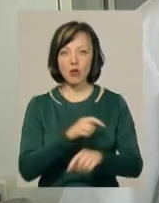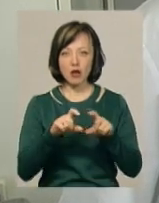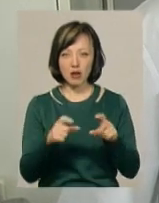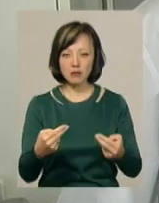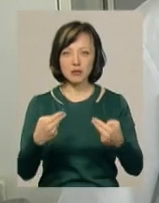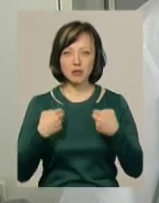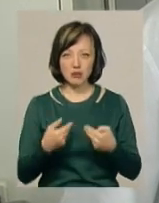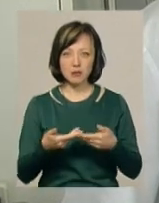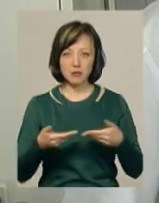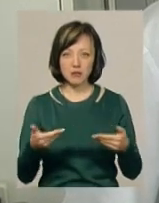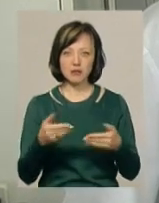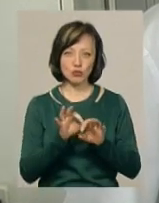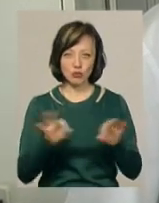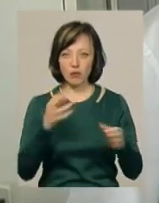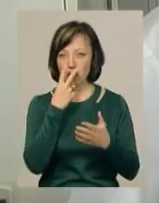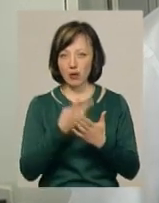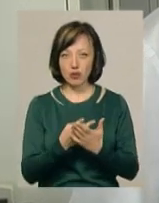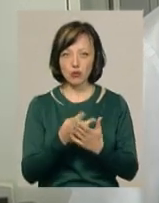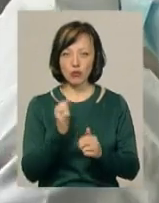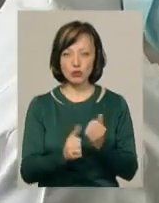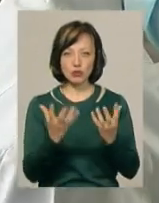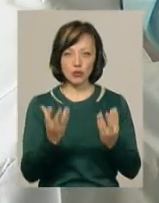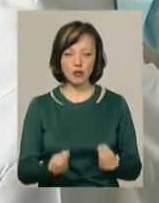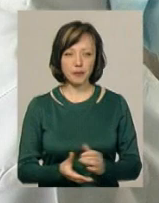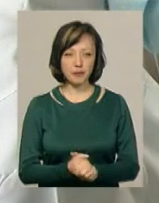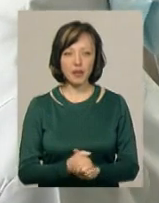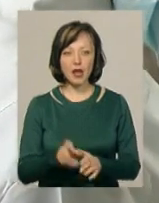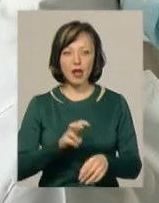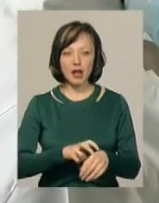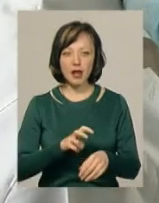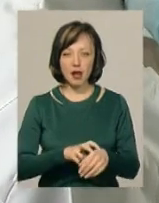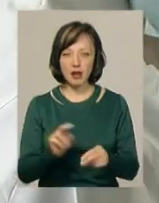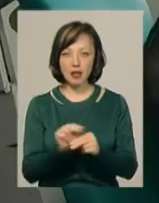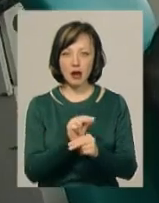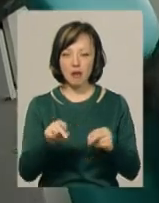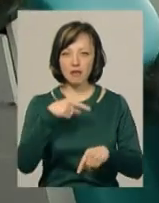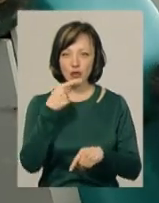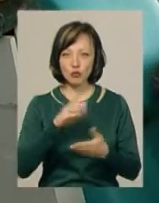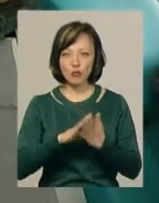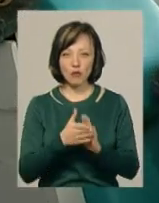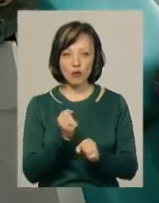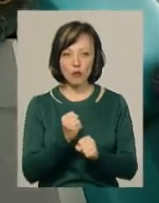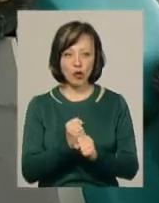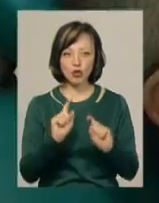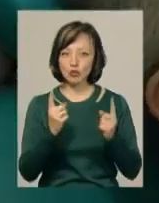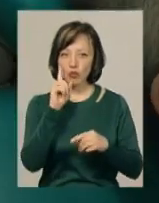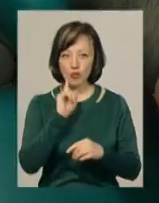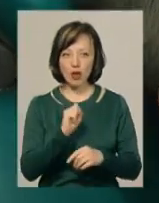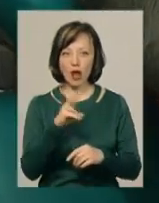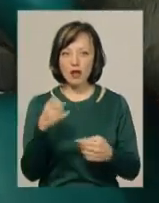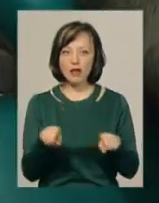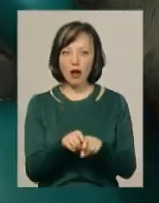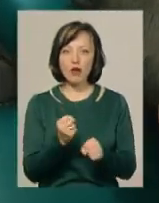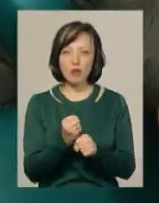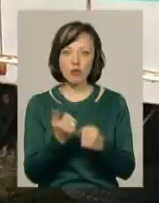добираються до нас, ми це все чудово бачимо кожного дня. Лікар-терапевт Олена Картавих каже, умови роботи тут не надто комфортні, але така